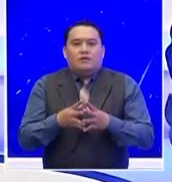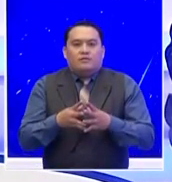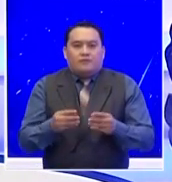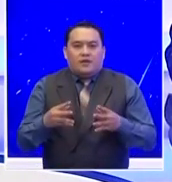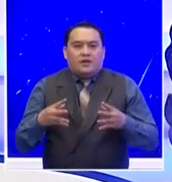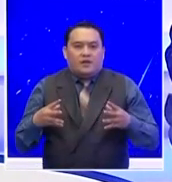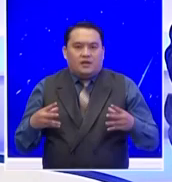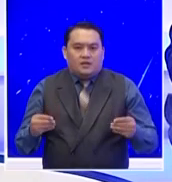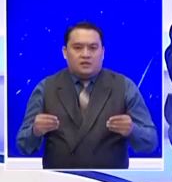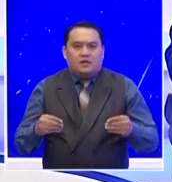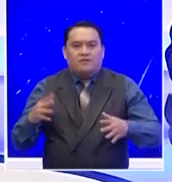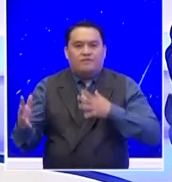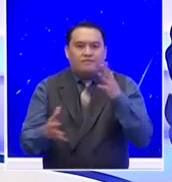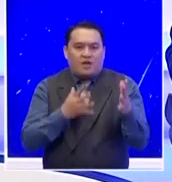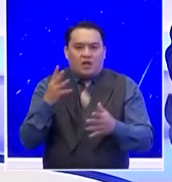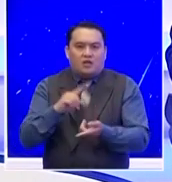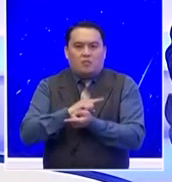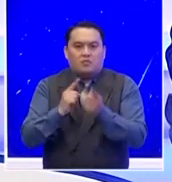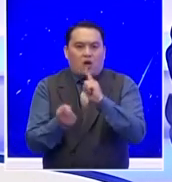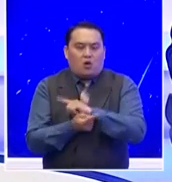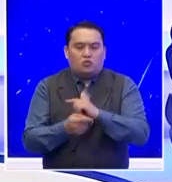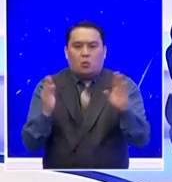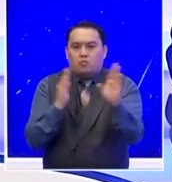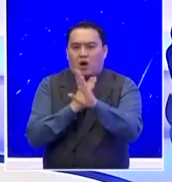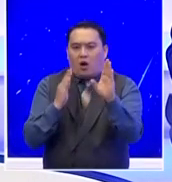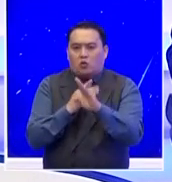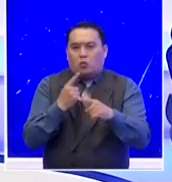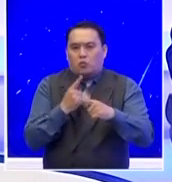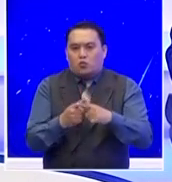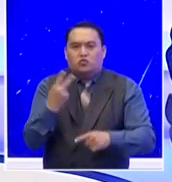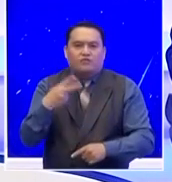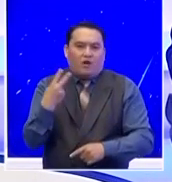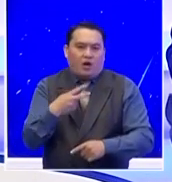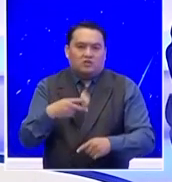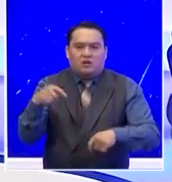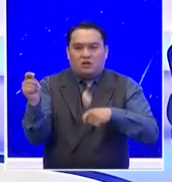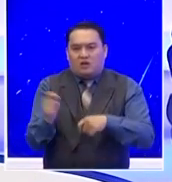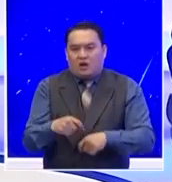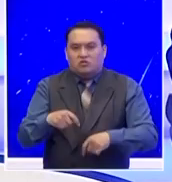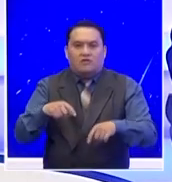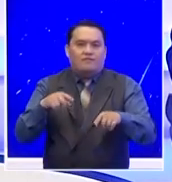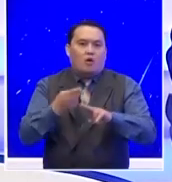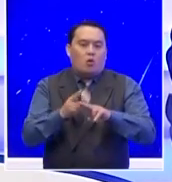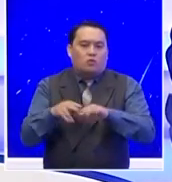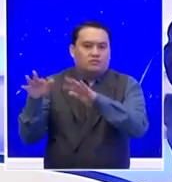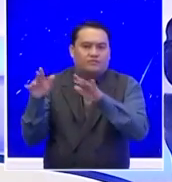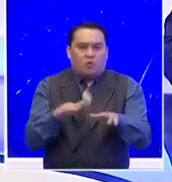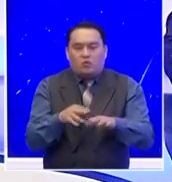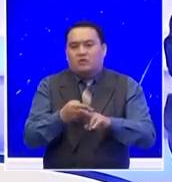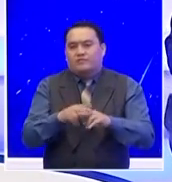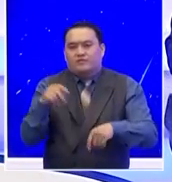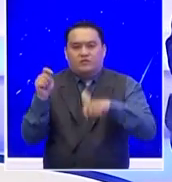кончились сюрпризы. Шквалистый ветер, перепады от плюс 20 до минус 3, гроза и даже снег. И снова около плюс 30 на